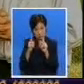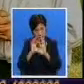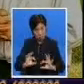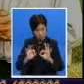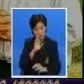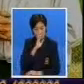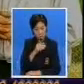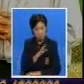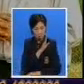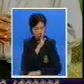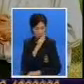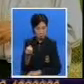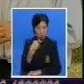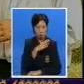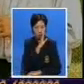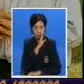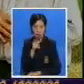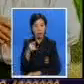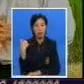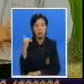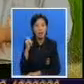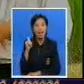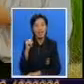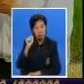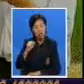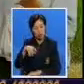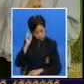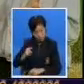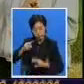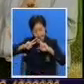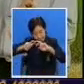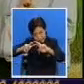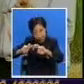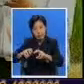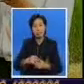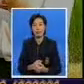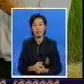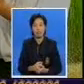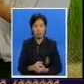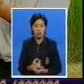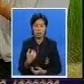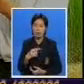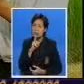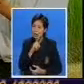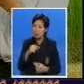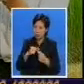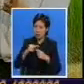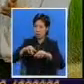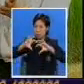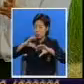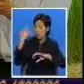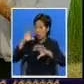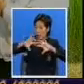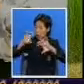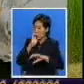ป็นเรื่องได้นะครับเพราะฉะนั้นเราก็ต้องช่วยกันตรวจสอบ นี่แหละครับก็มีเสียงนะครับบอกว่าเนี่ยเดิมทีนะครับรัฐบาลบอกว่าจะประกันรายได้แค่บางจุด8จังหวั